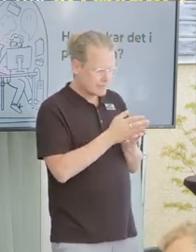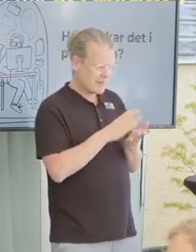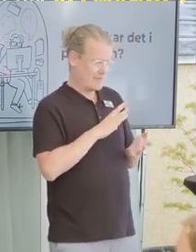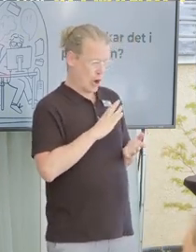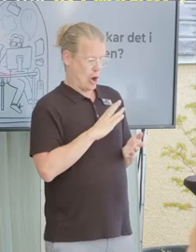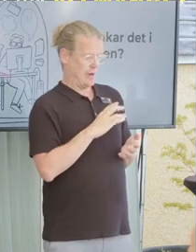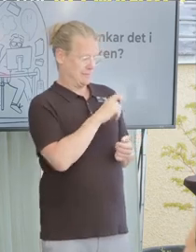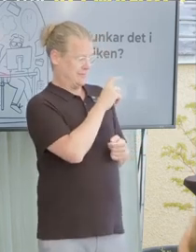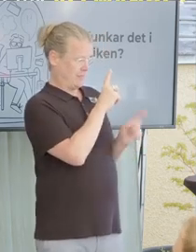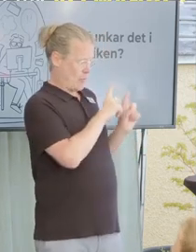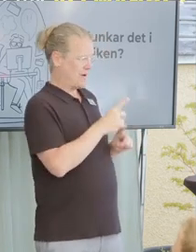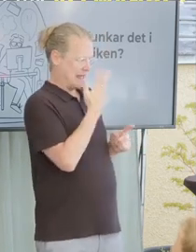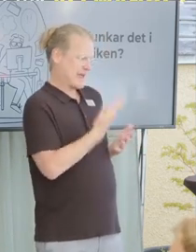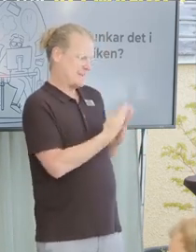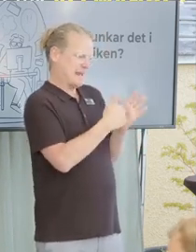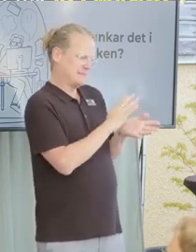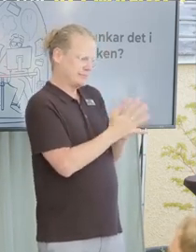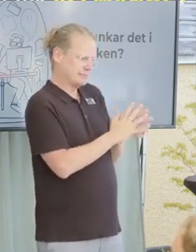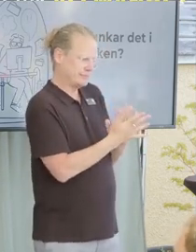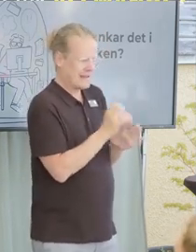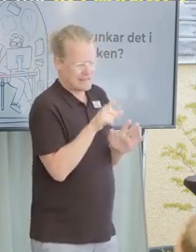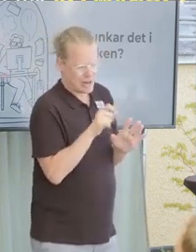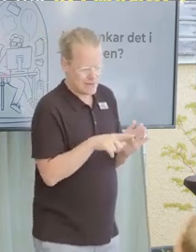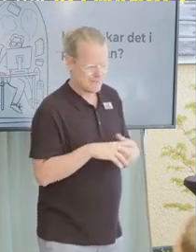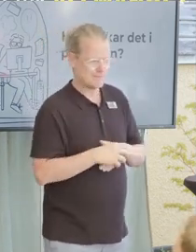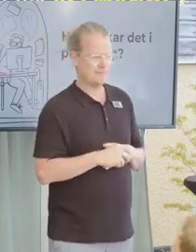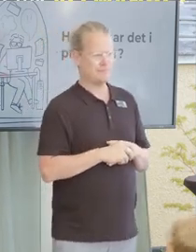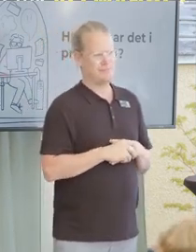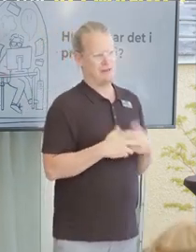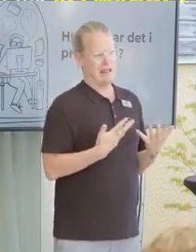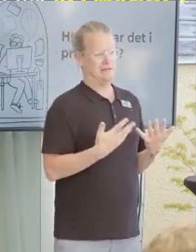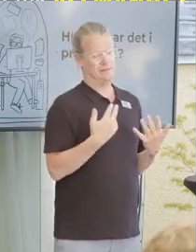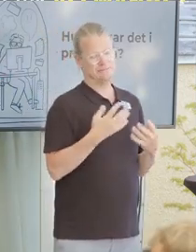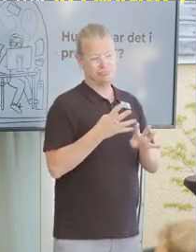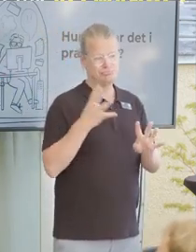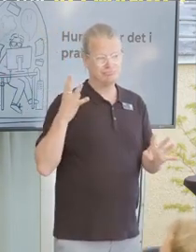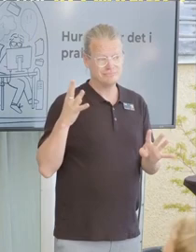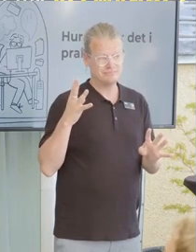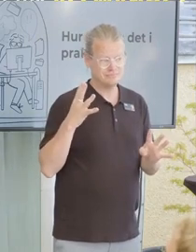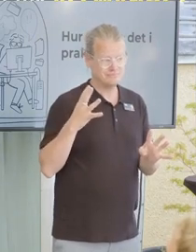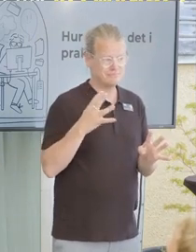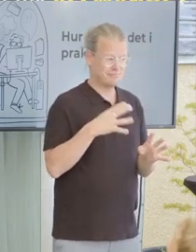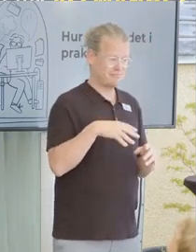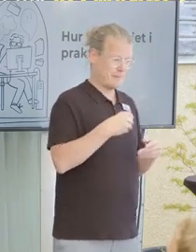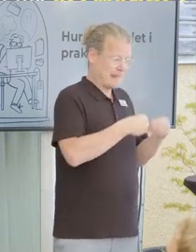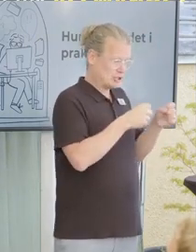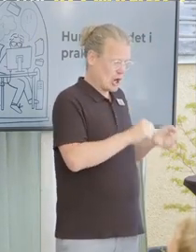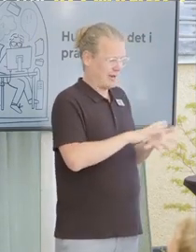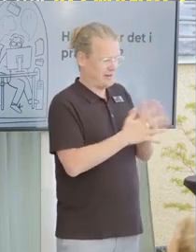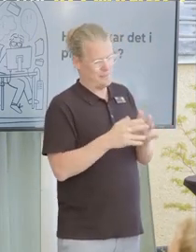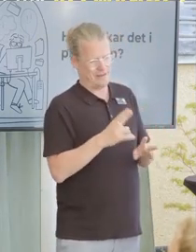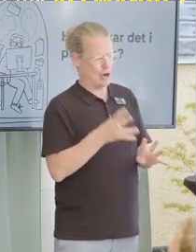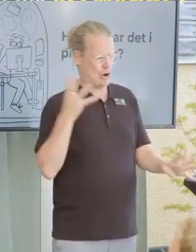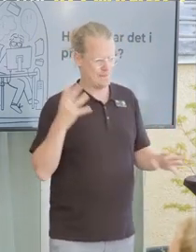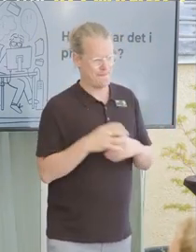det ta lite tid. Vi har en stor myndighet. Vi har väldigt mycket kö som ska digitaliseras. Vi behöver externa resurser för det mesta som vi